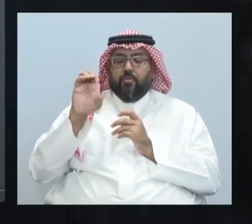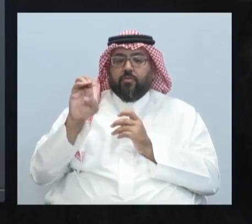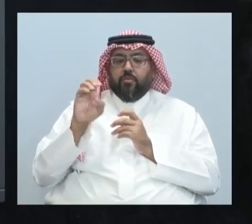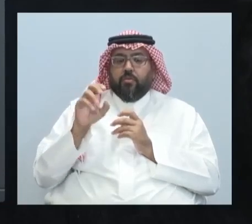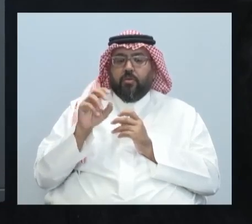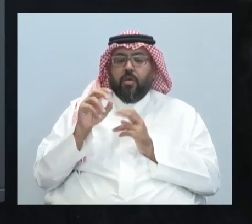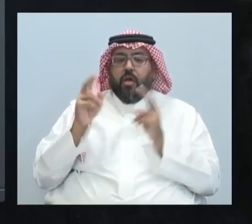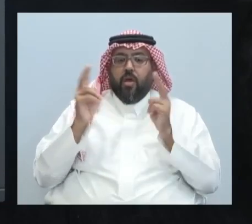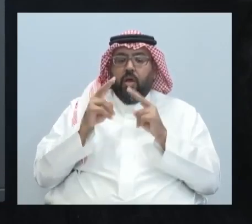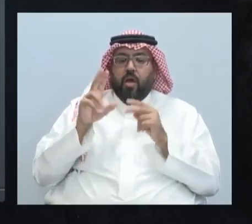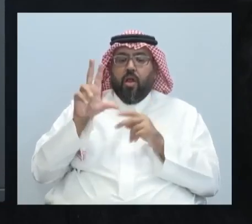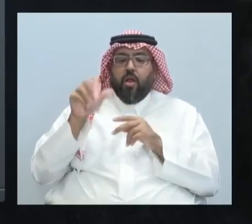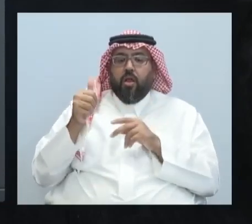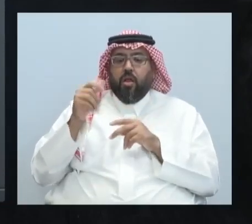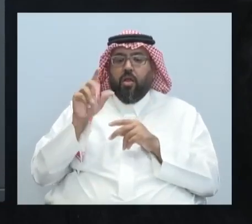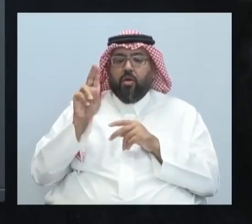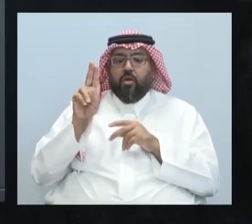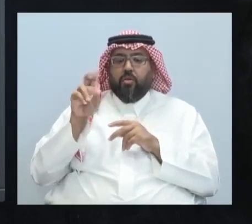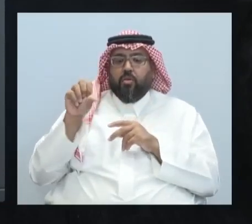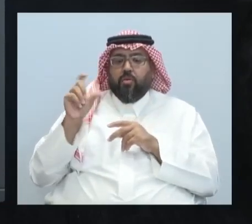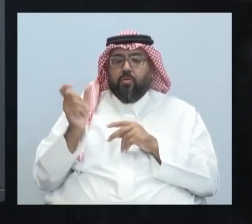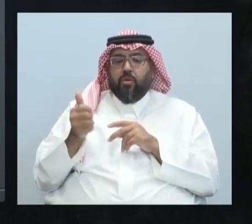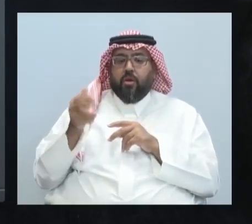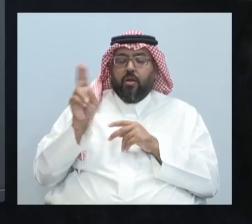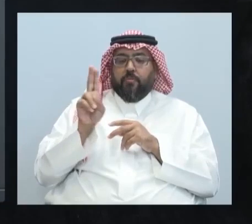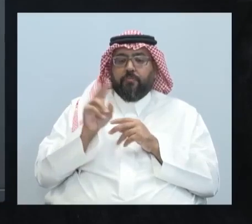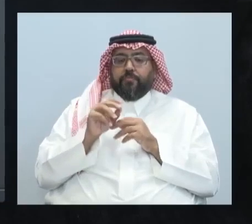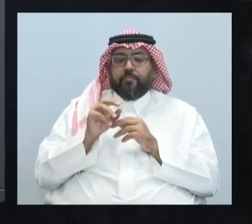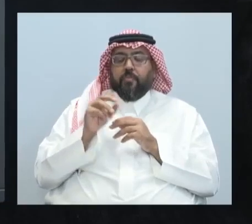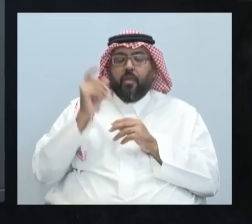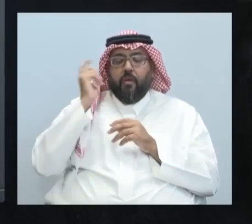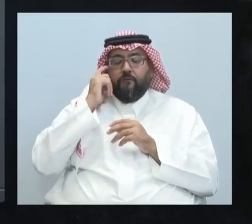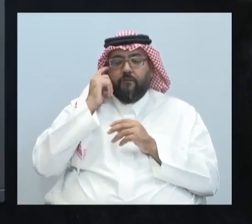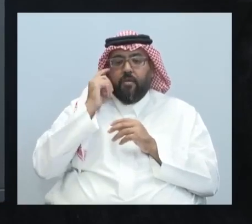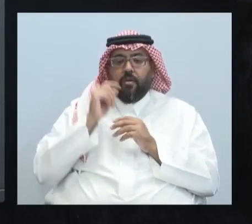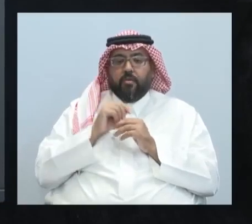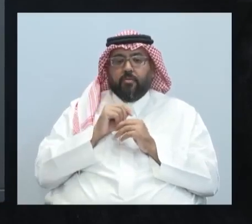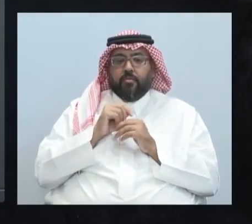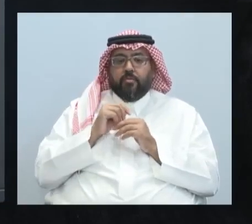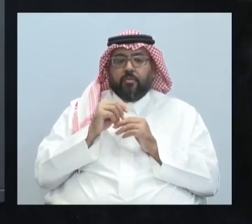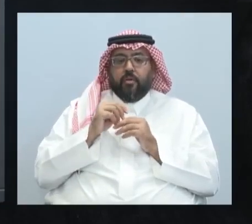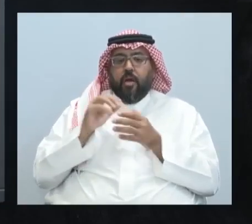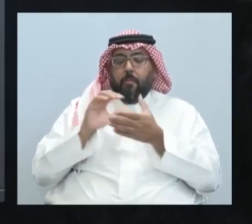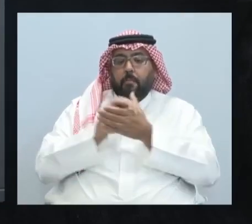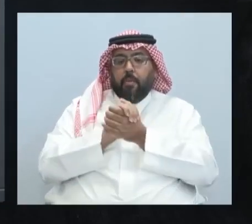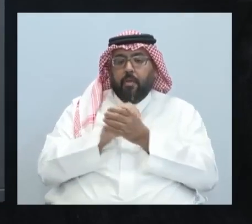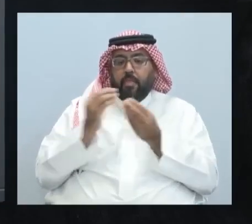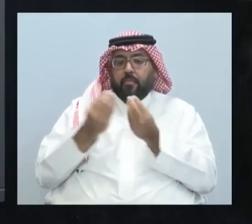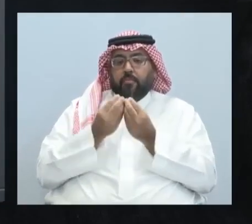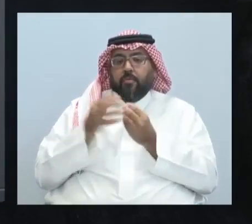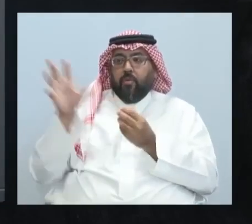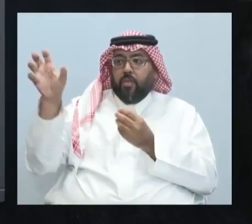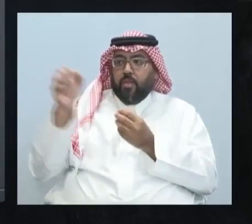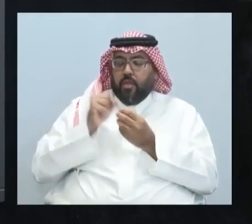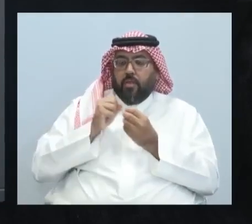الالكترونات مهم جدا انك تعرف الاحماض والقواعد العلاقه بينهم علاقه ايش مترافقه بمعنى واحد يعطي